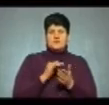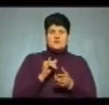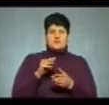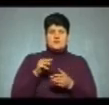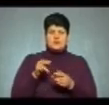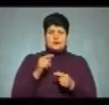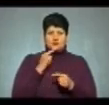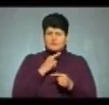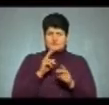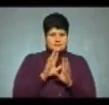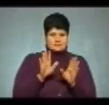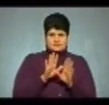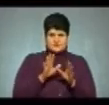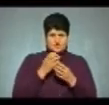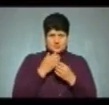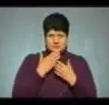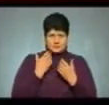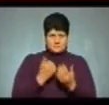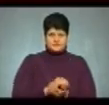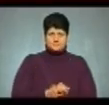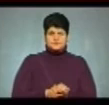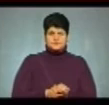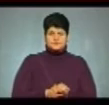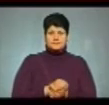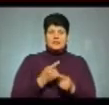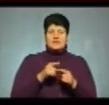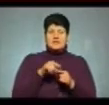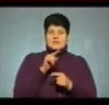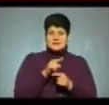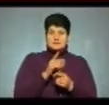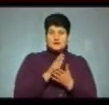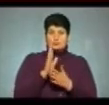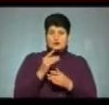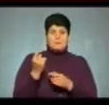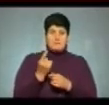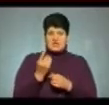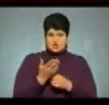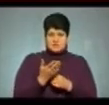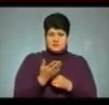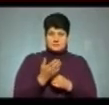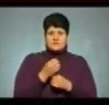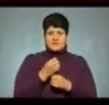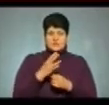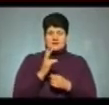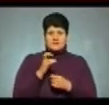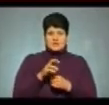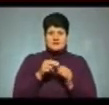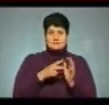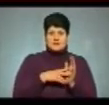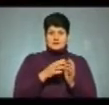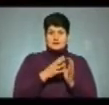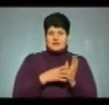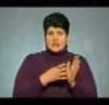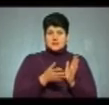економлять. Ні, таких будинків щодо ЖЕКів немає. Тобто ці мають бути, напевно, першими. чи 15 квітня, 17-19?